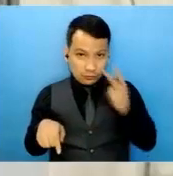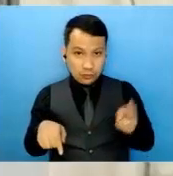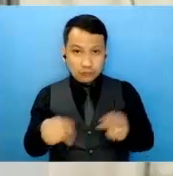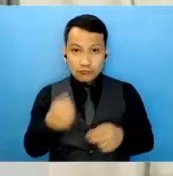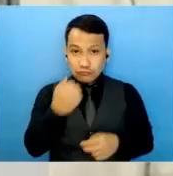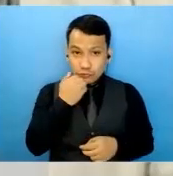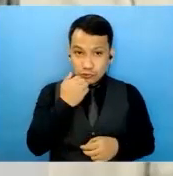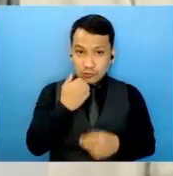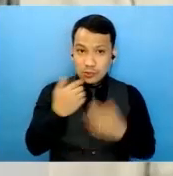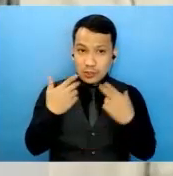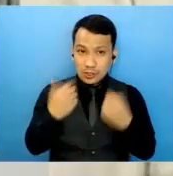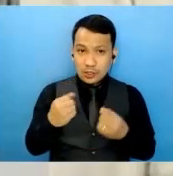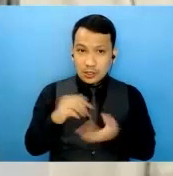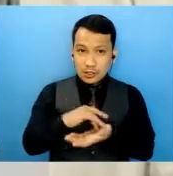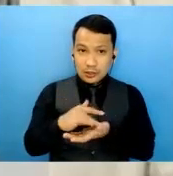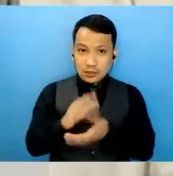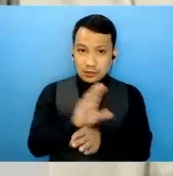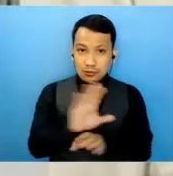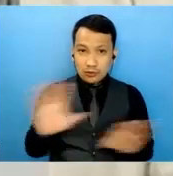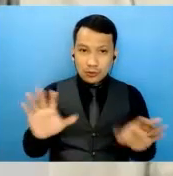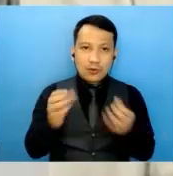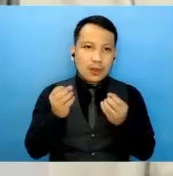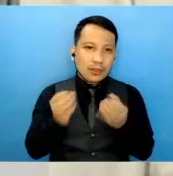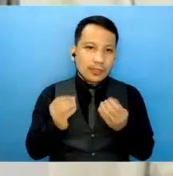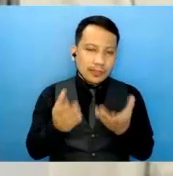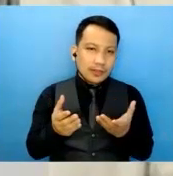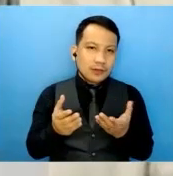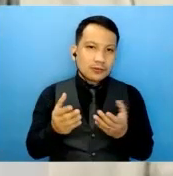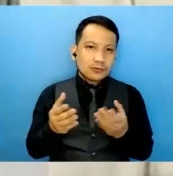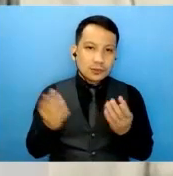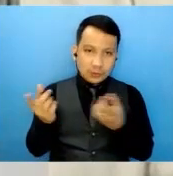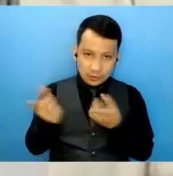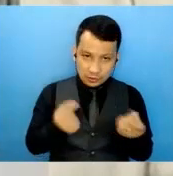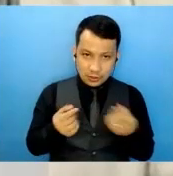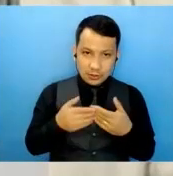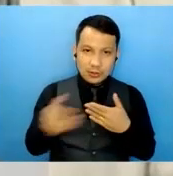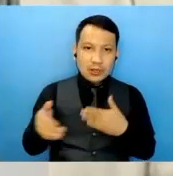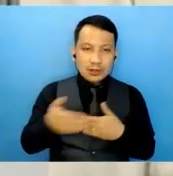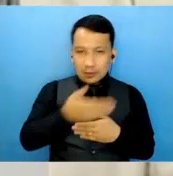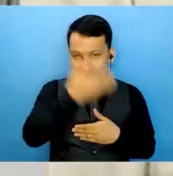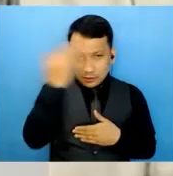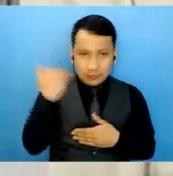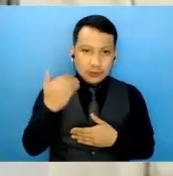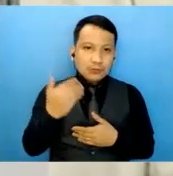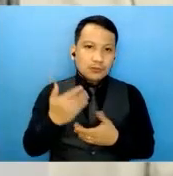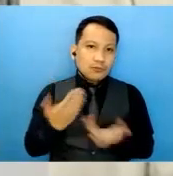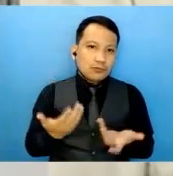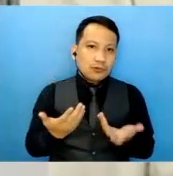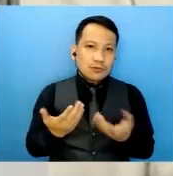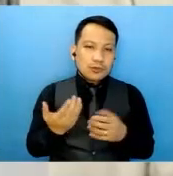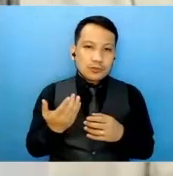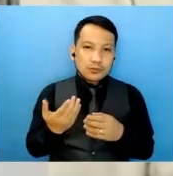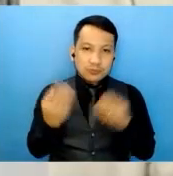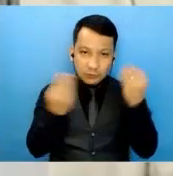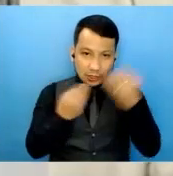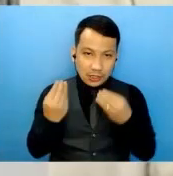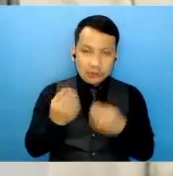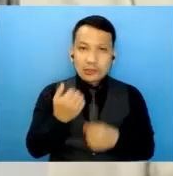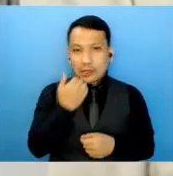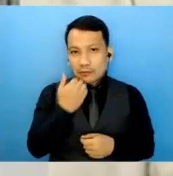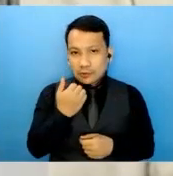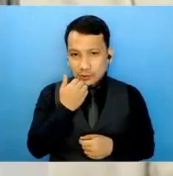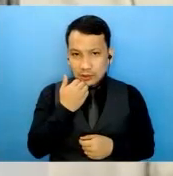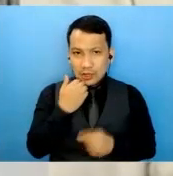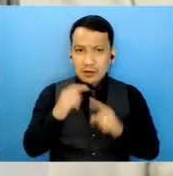healthcare workers natin siguro po sa dami din ng mga ginagawa ay minsan nakakaligtaan at nagkakaroon ng ganitong errors. But that